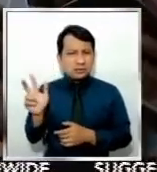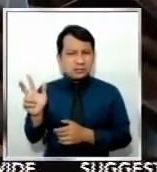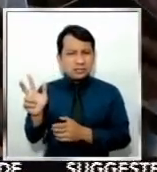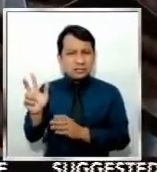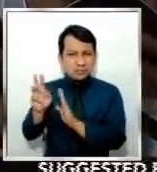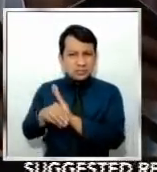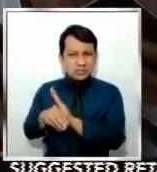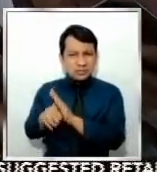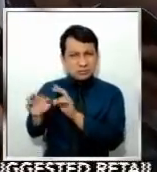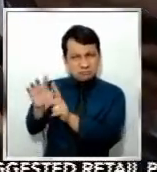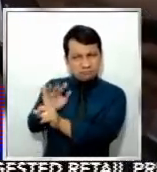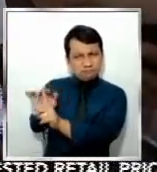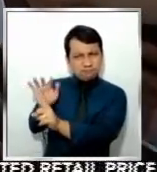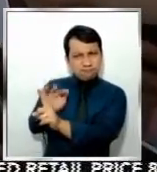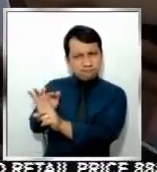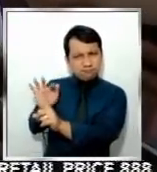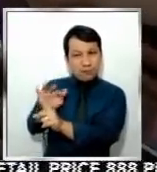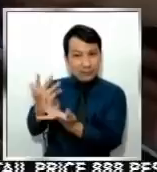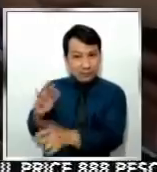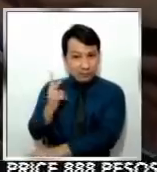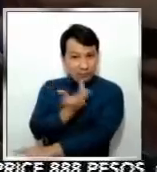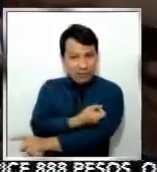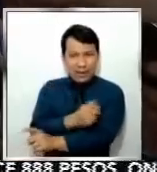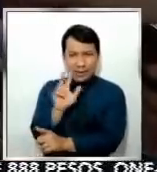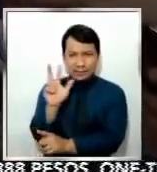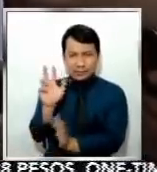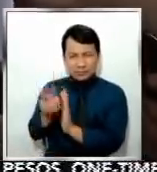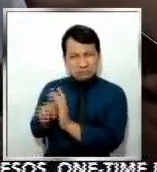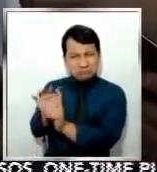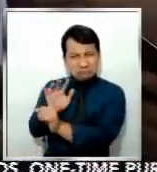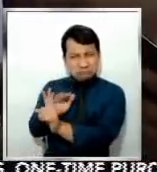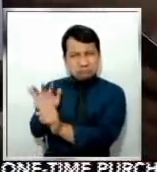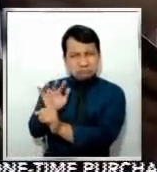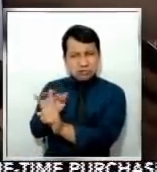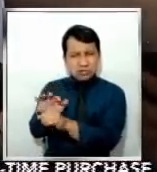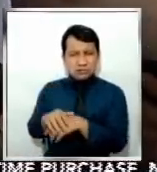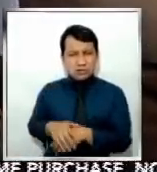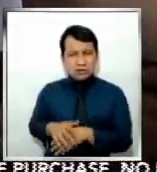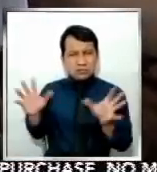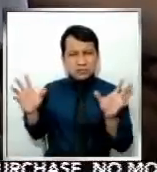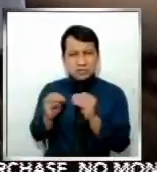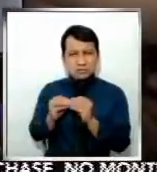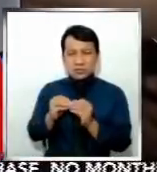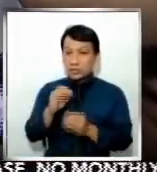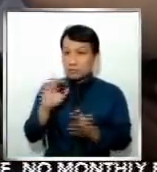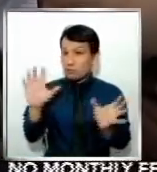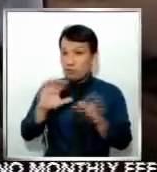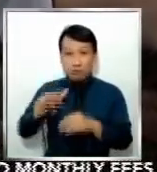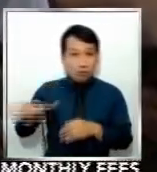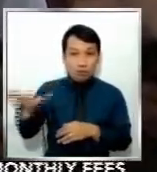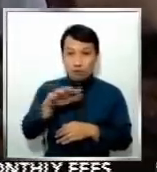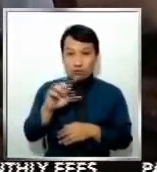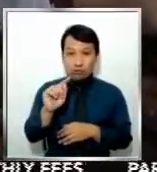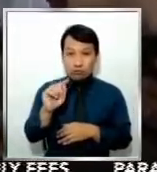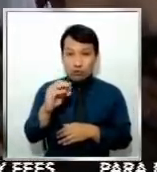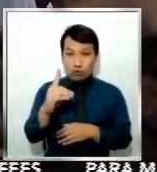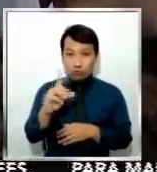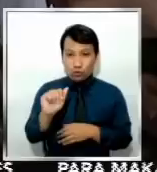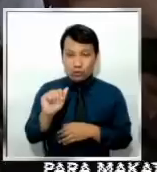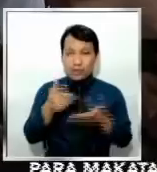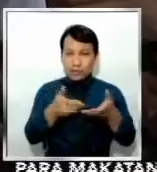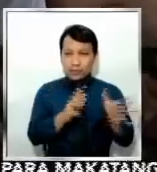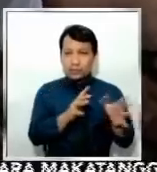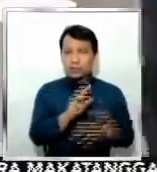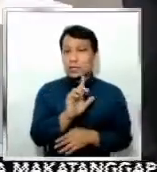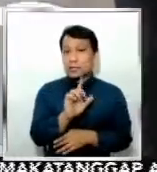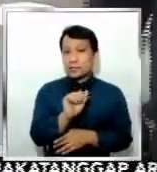Pag na nabook na natin yung X number of TODA for a certain day, pag pinayagan na tayo ng A4, tsaka natin i-activate